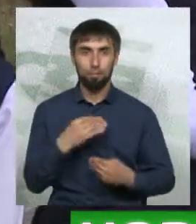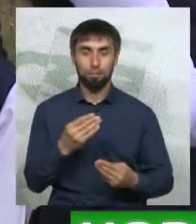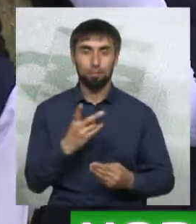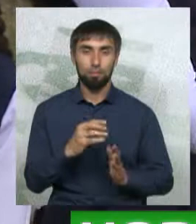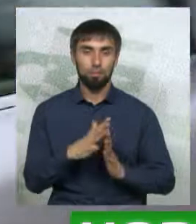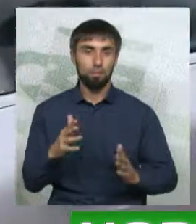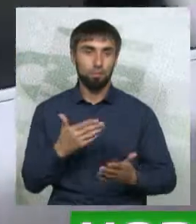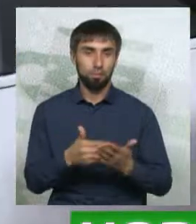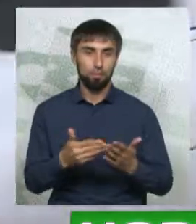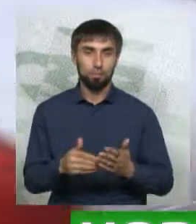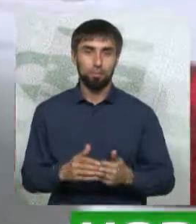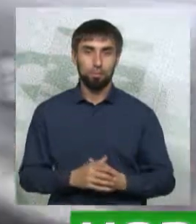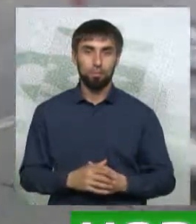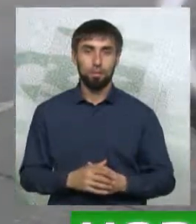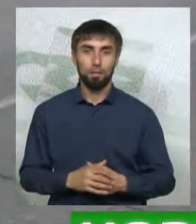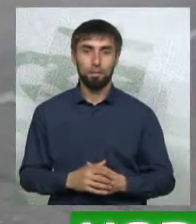небольшое наставление.